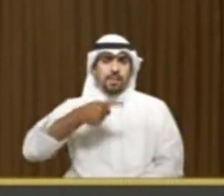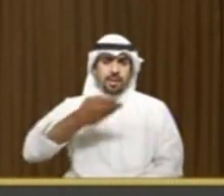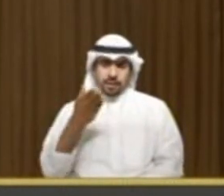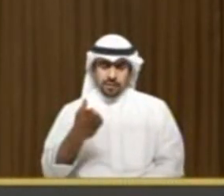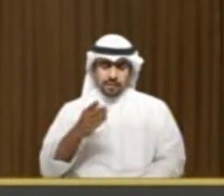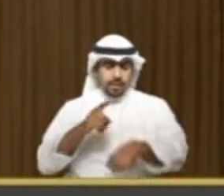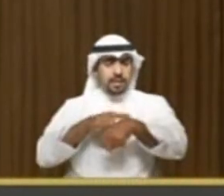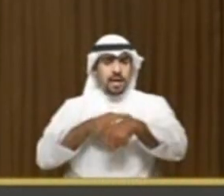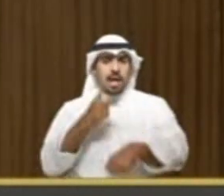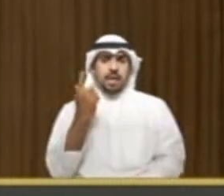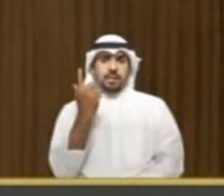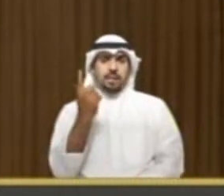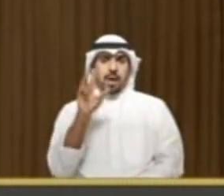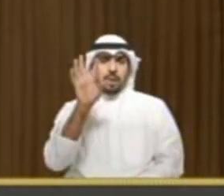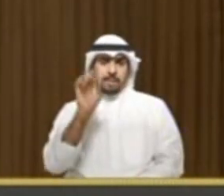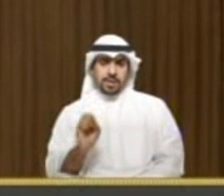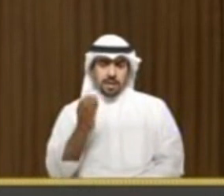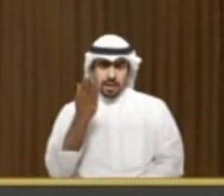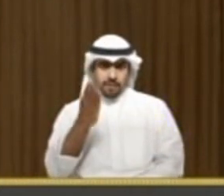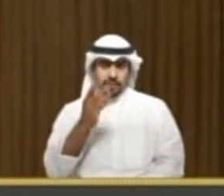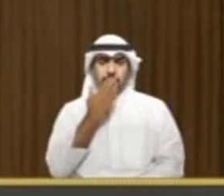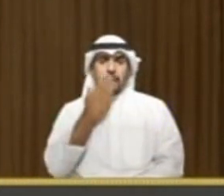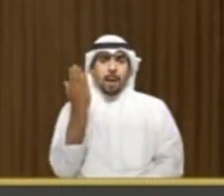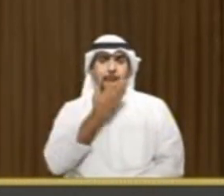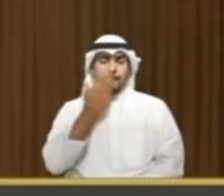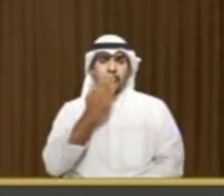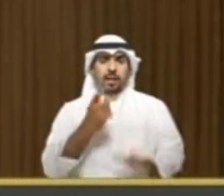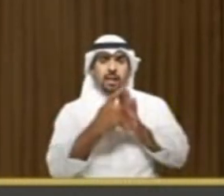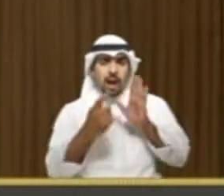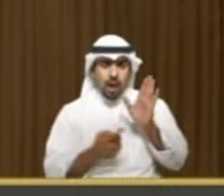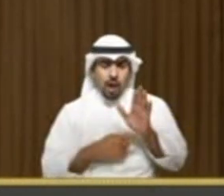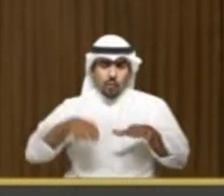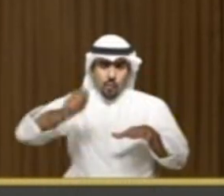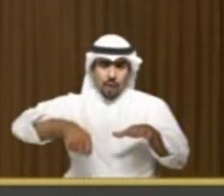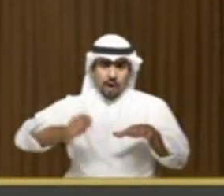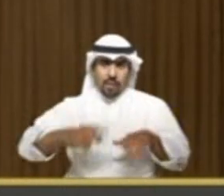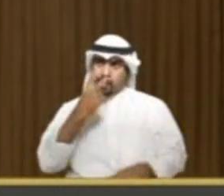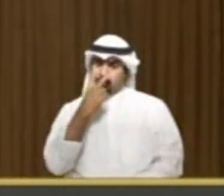الساعة 7 مساء في مقر معهد الكويت للدراسات القضائية والقانونية.